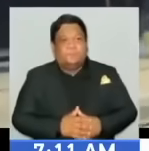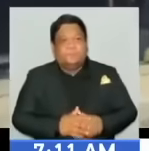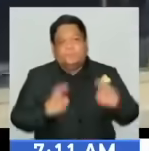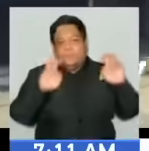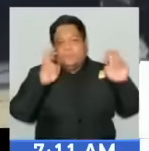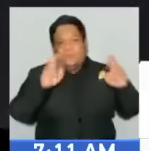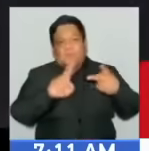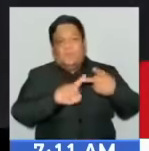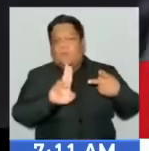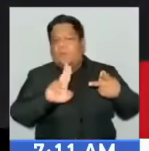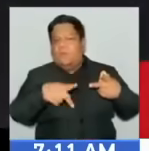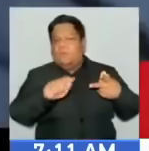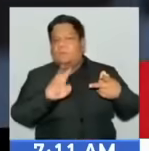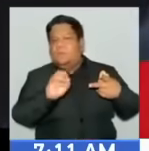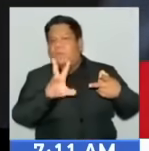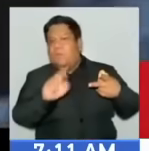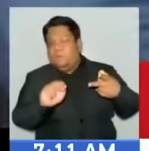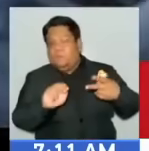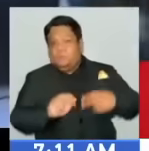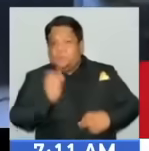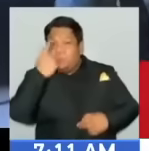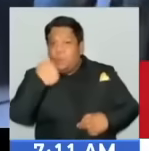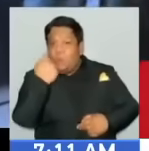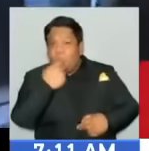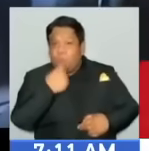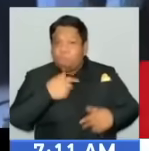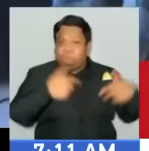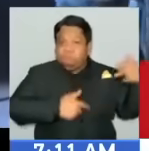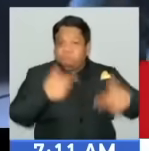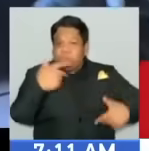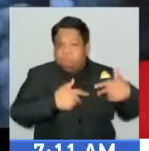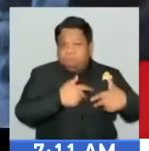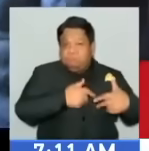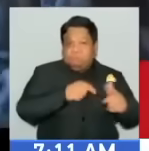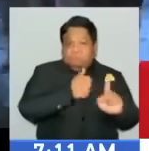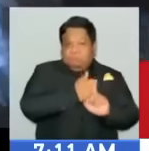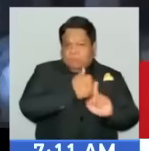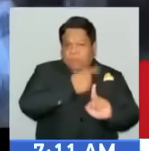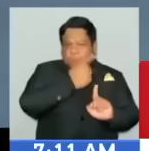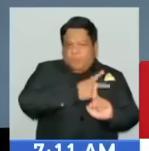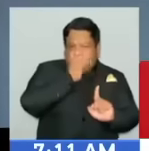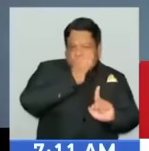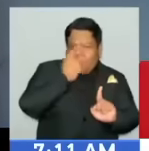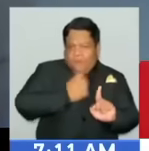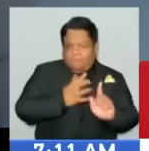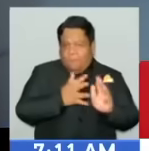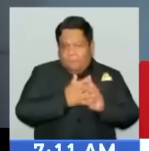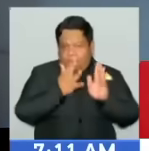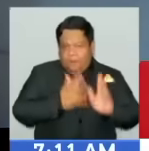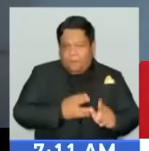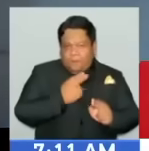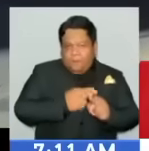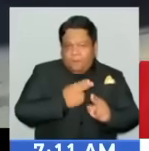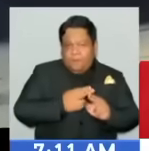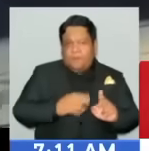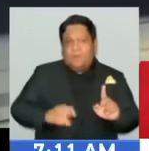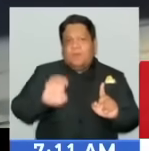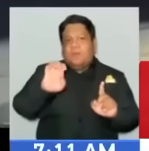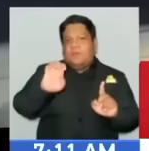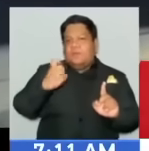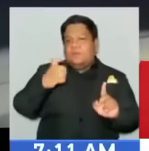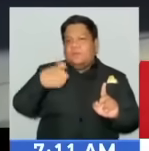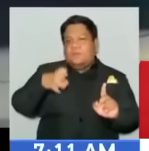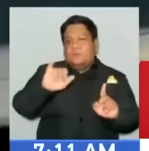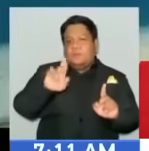Patuloy na namamayagpag sa global music scene ng Phil-Am singer-rapper at composer na si Ezekiel Miller o Easy Mill.